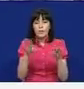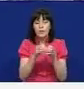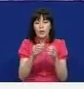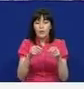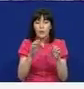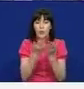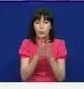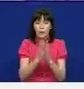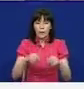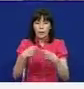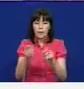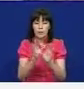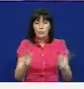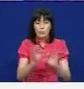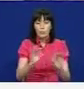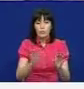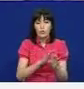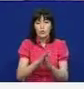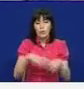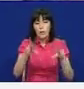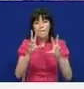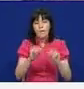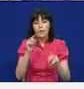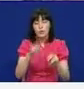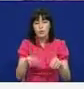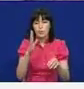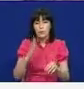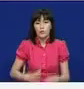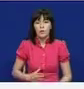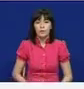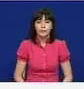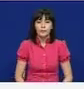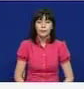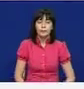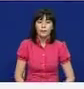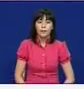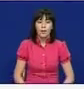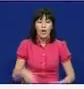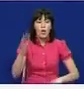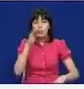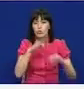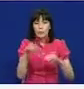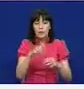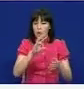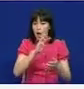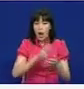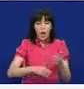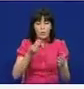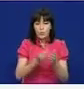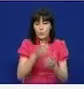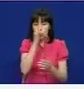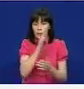үнпарақтар таратылды, түсіндірме жұмыстары жүргізілді. Мамандар сонымен шектелді. Шомылған азаматтарға біз айыппұл саламыз. Біз ескерту